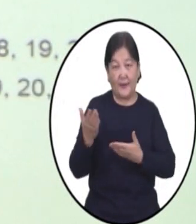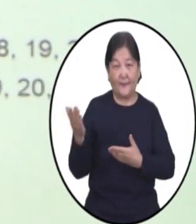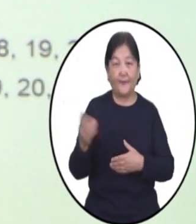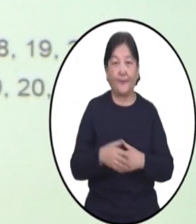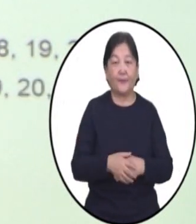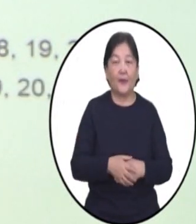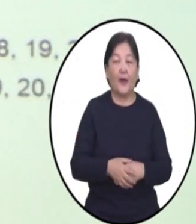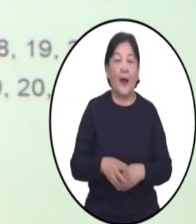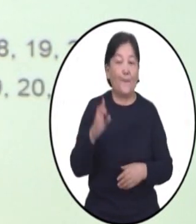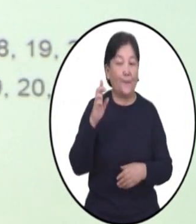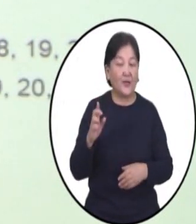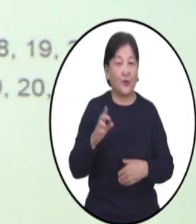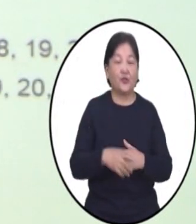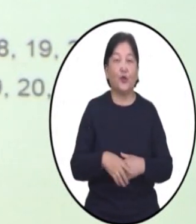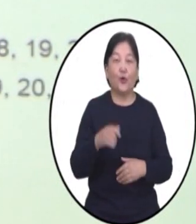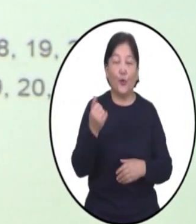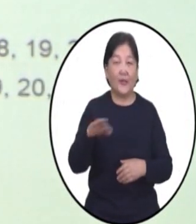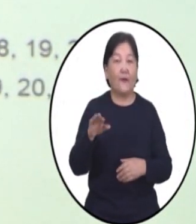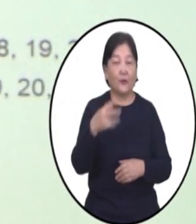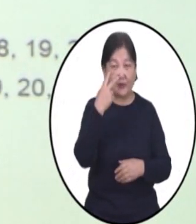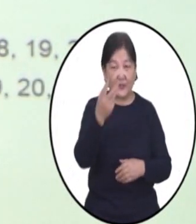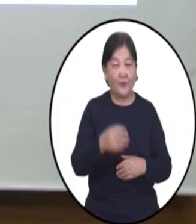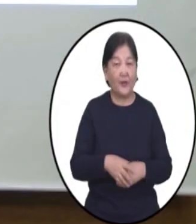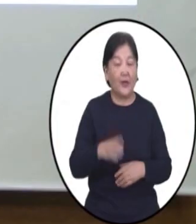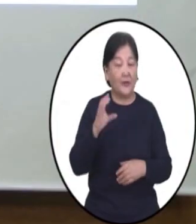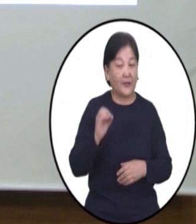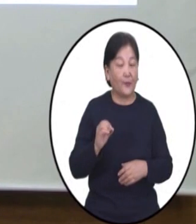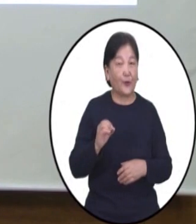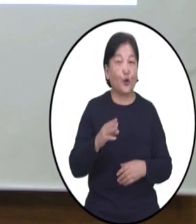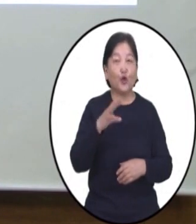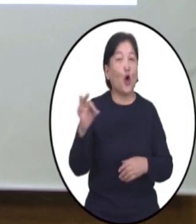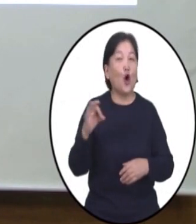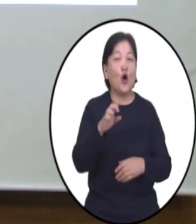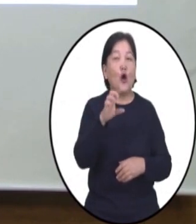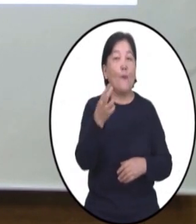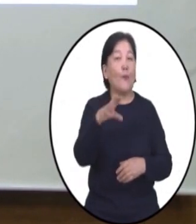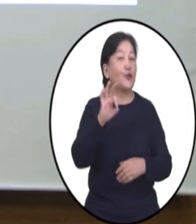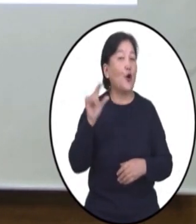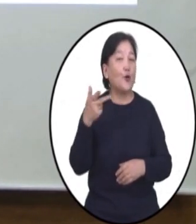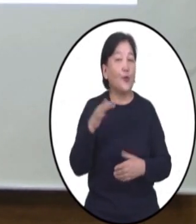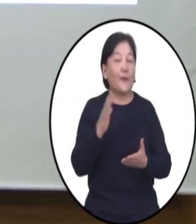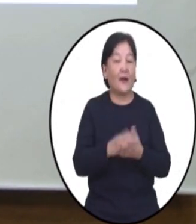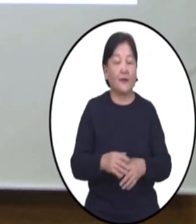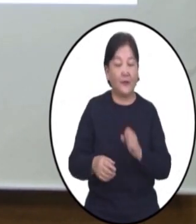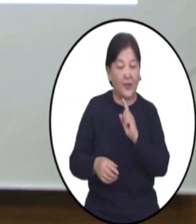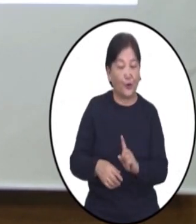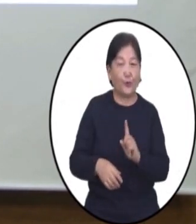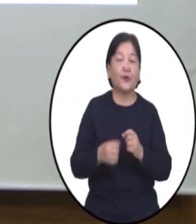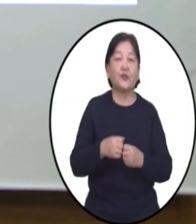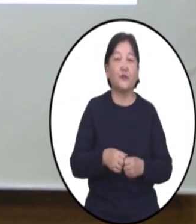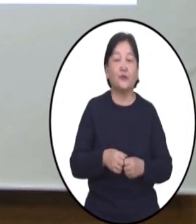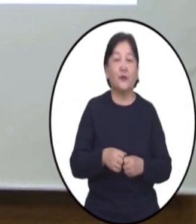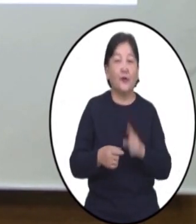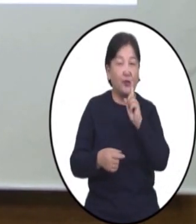За, Б сурагчийн хувьд аваад үзэх юм бол за, энэ тэг гэдэг бол бодлого бодоагүй нэг өдөр байх нь байна. Нэг бодлого бодсон нэг өдөр байна.